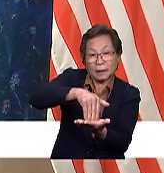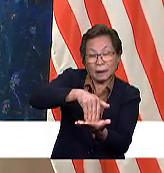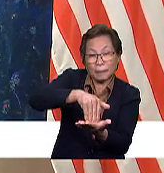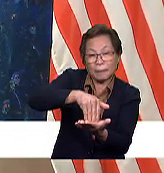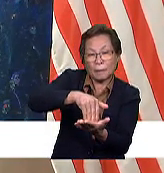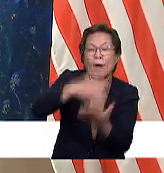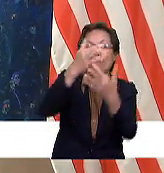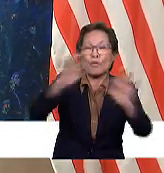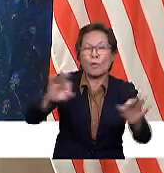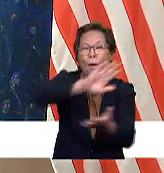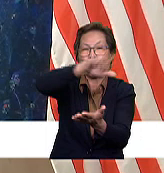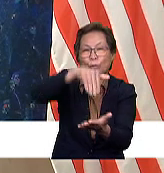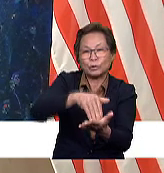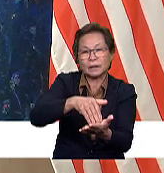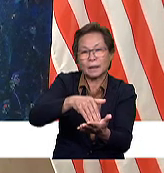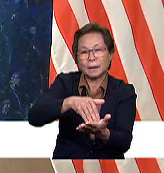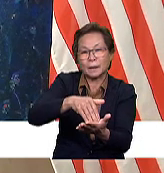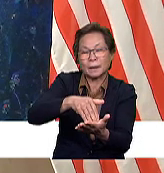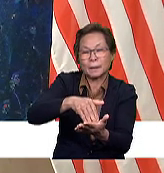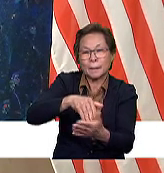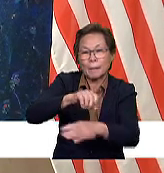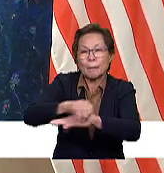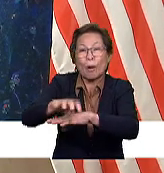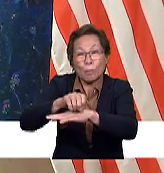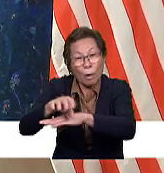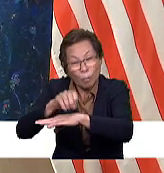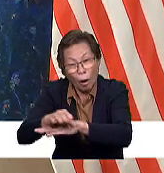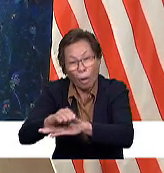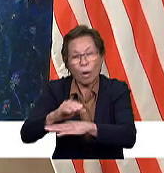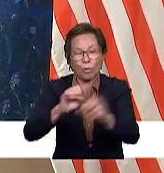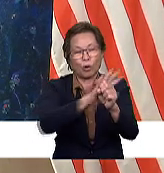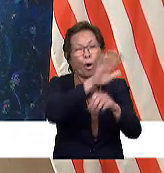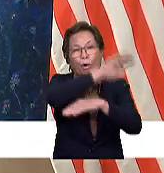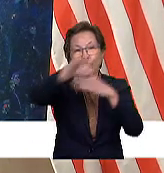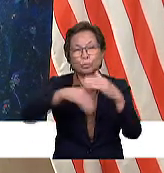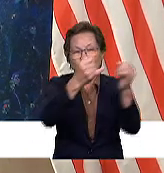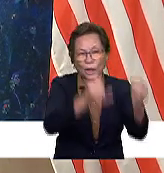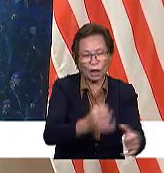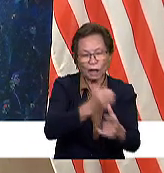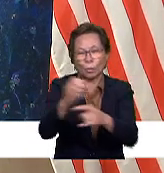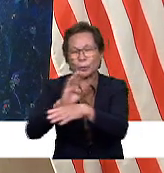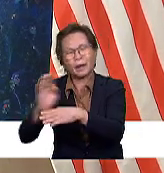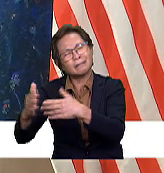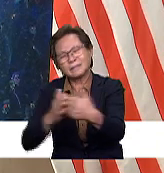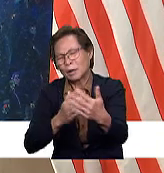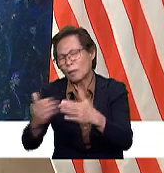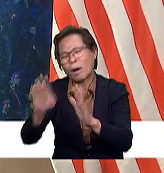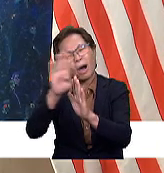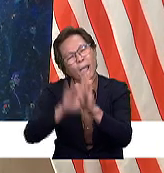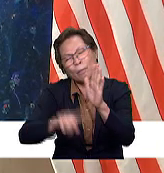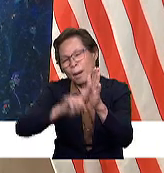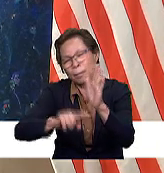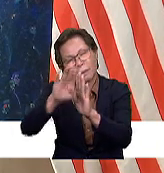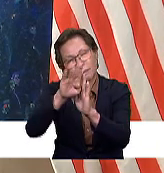Bali Pusat Mediasi komit kepada semua individu atau penjagaan tanpa mengira latar